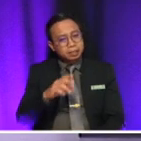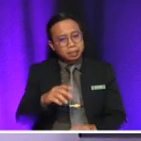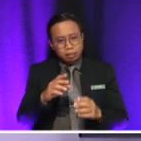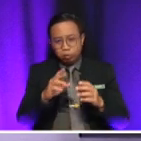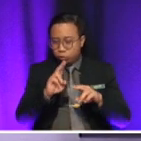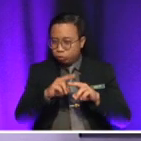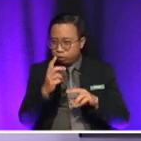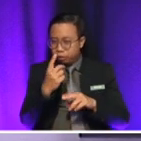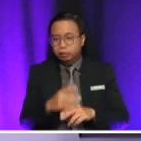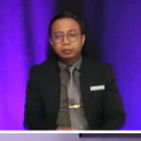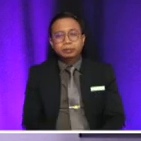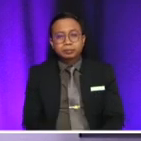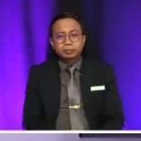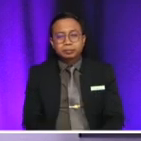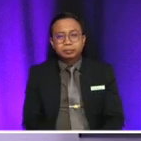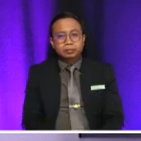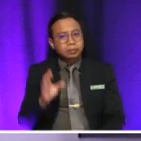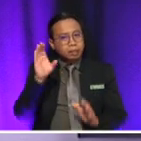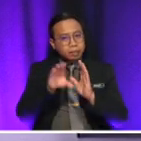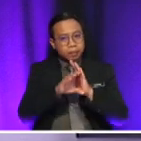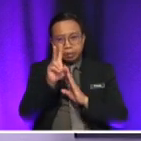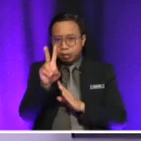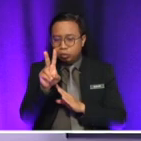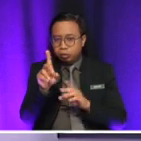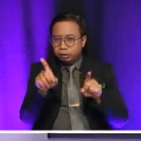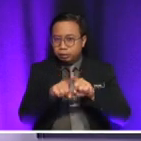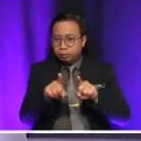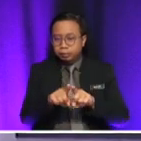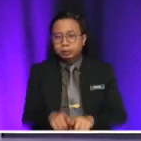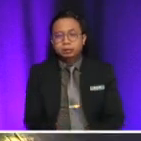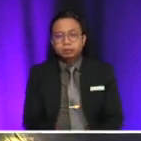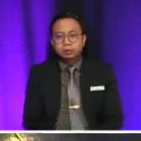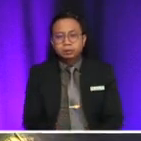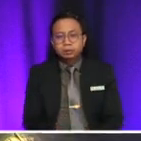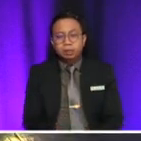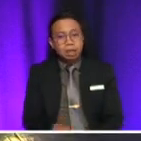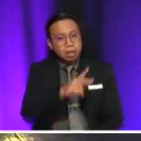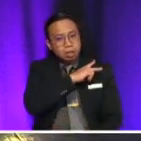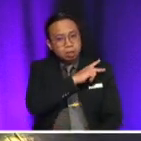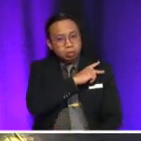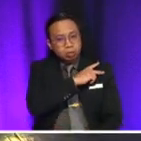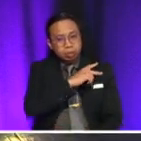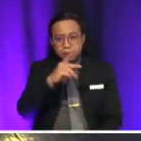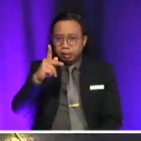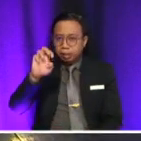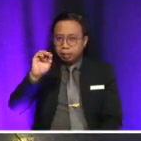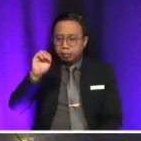kamu juga yang gampang yang kedua apa sama pemimpin Tengah berpimpin